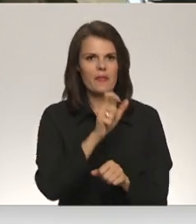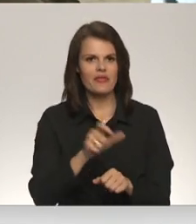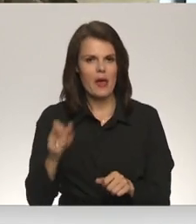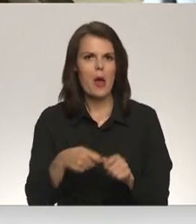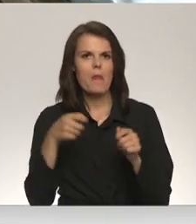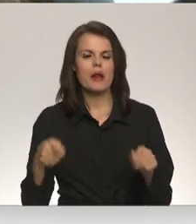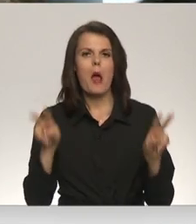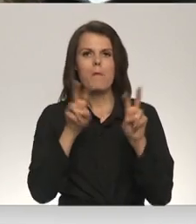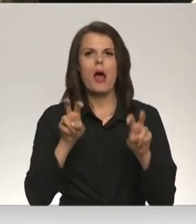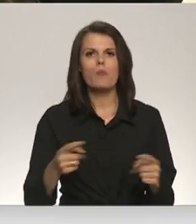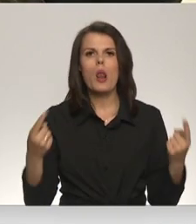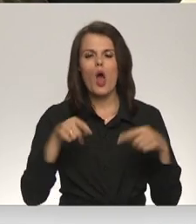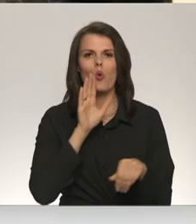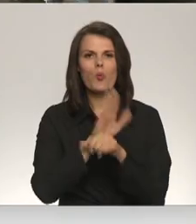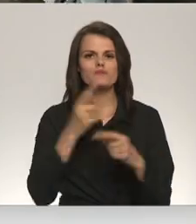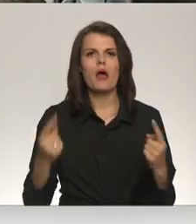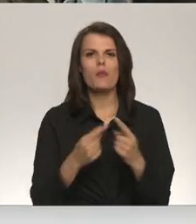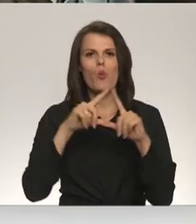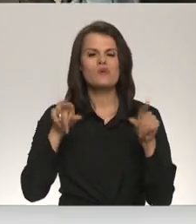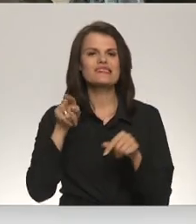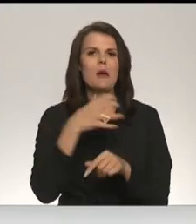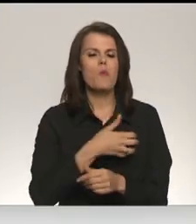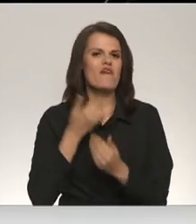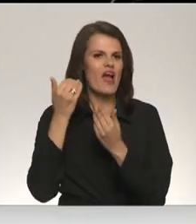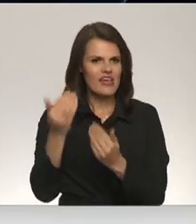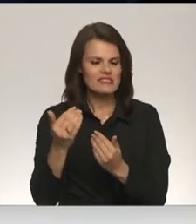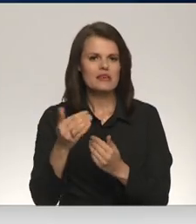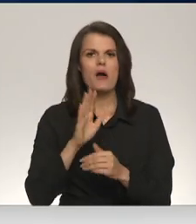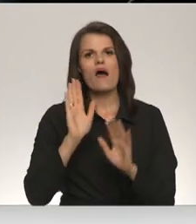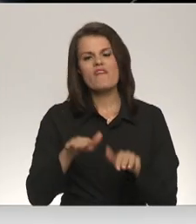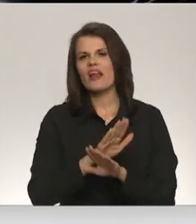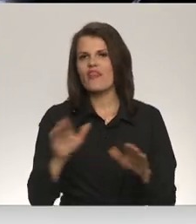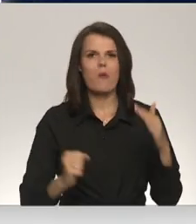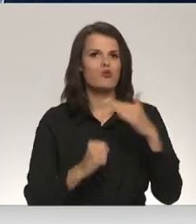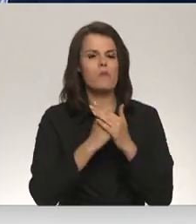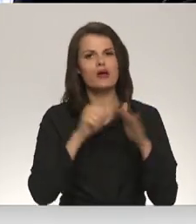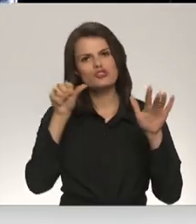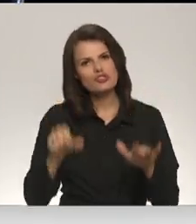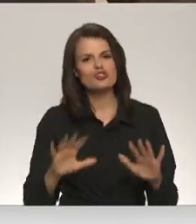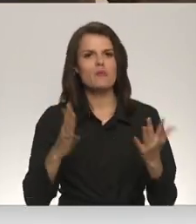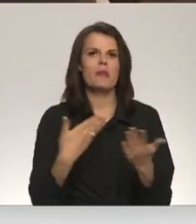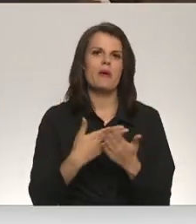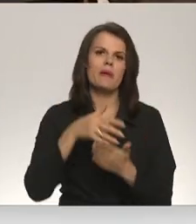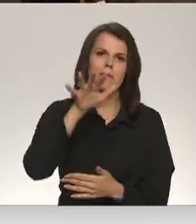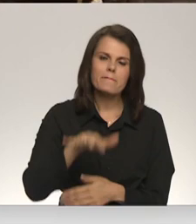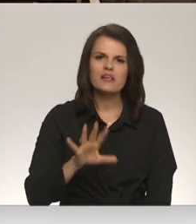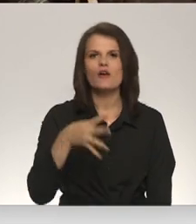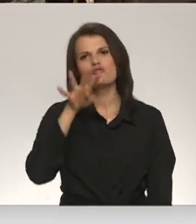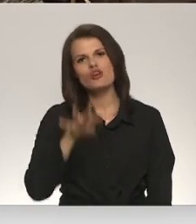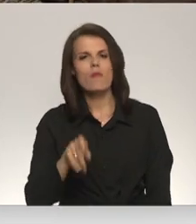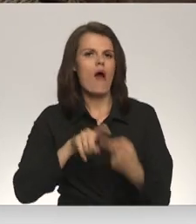Pagarinātais pārbaudas laiks būs nosakāms atbilstīgi uzņēmumu vajadzībām un var nebūt maksimālie 6, bet piemēram 5 vai 4